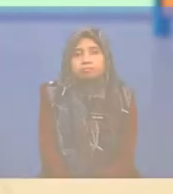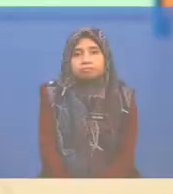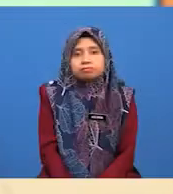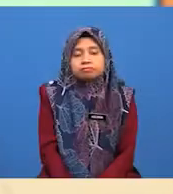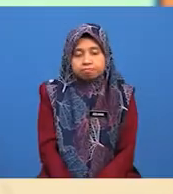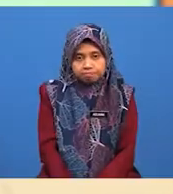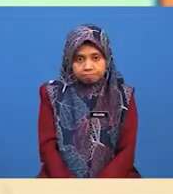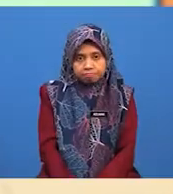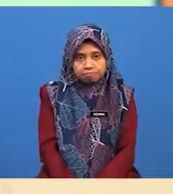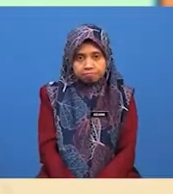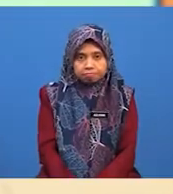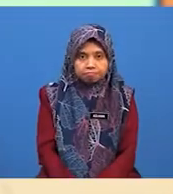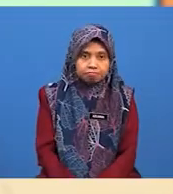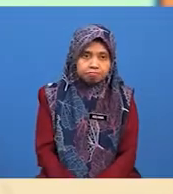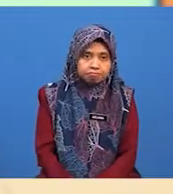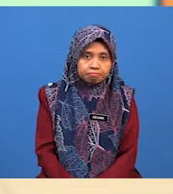Boleh?